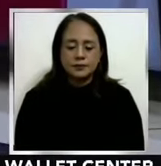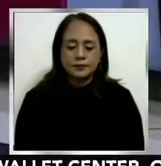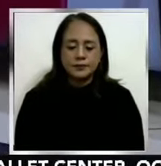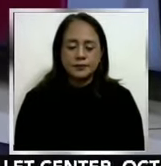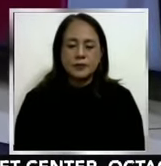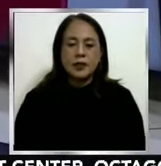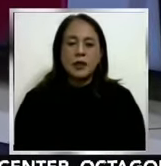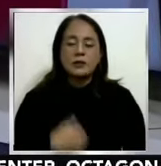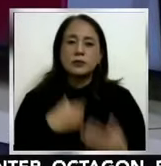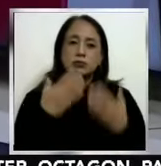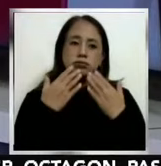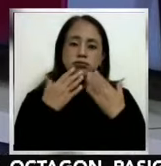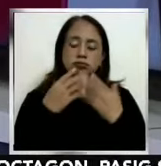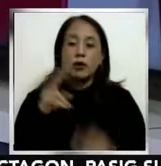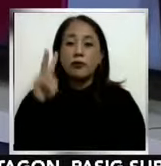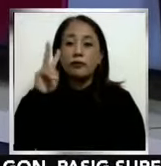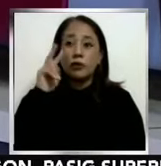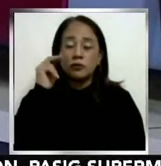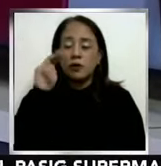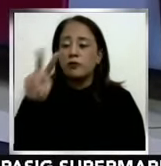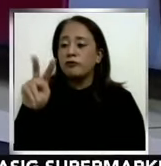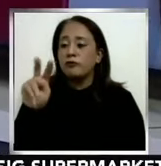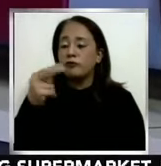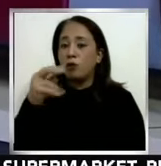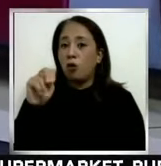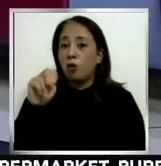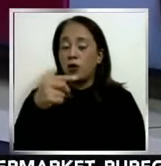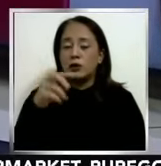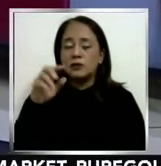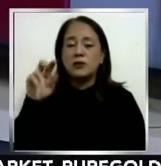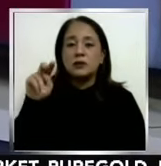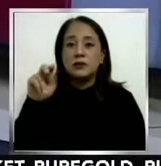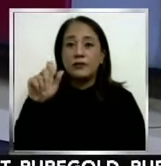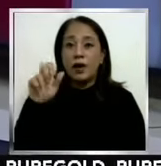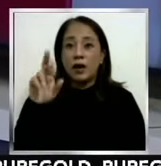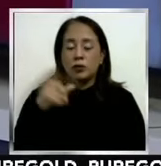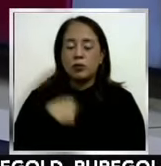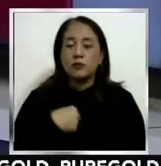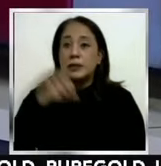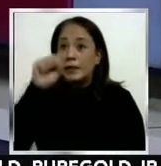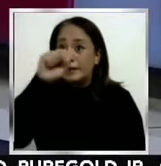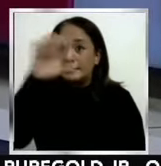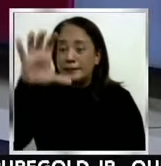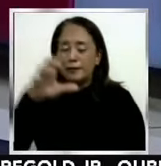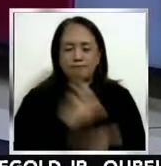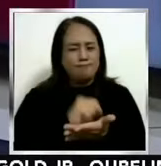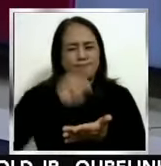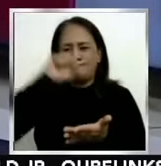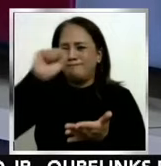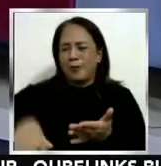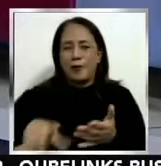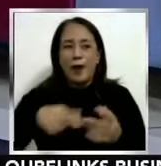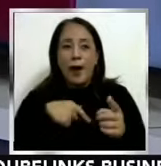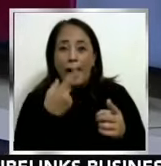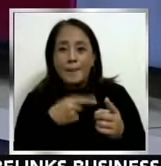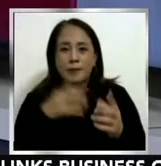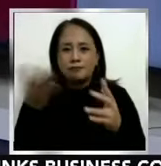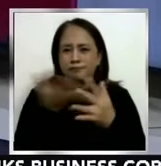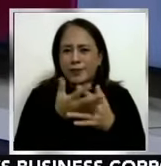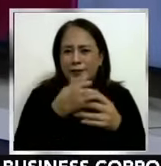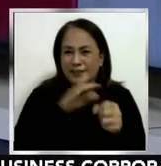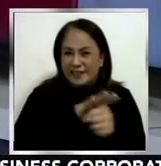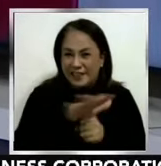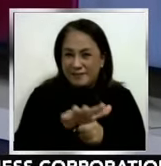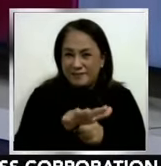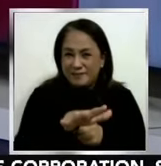Ipinagpasalamat ni Vong Navarro ang tuluyang pagbasura ng Korte Suprema sa hinarap niyang kasong rape. Himayin po natin ang basehan ng